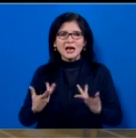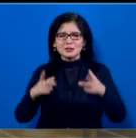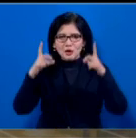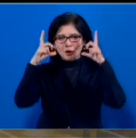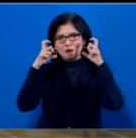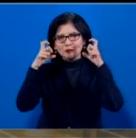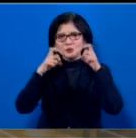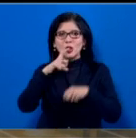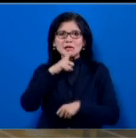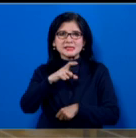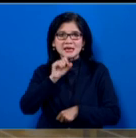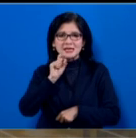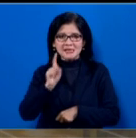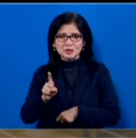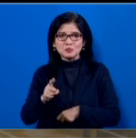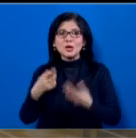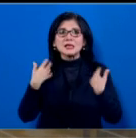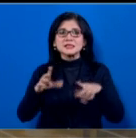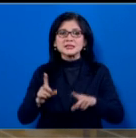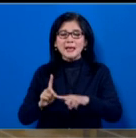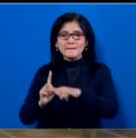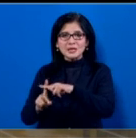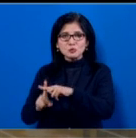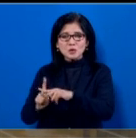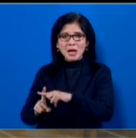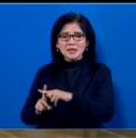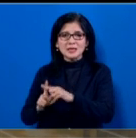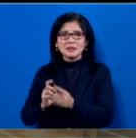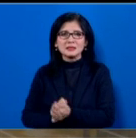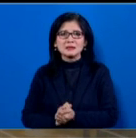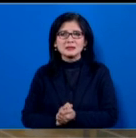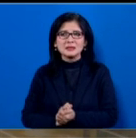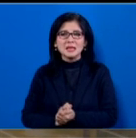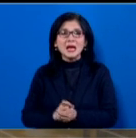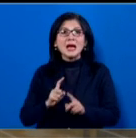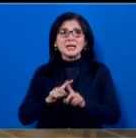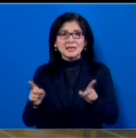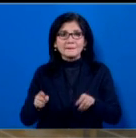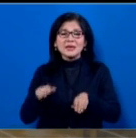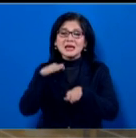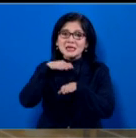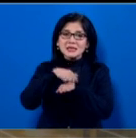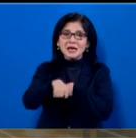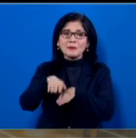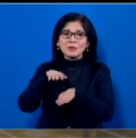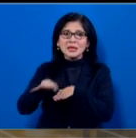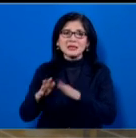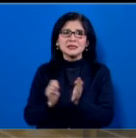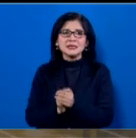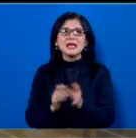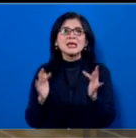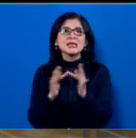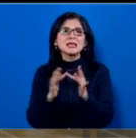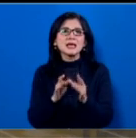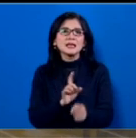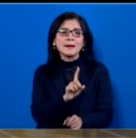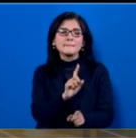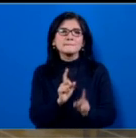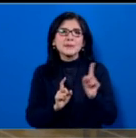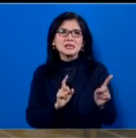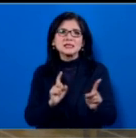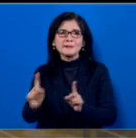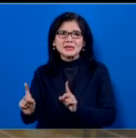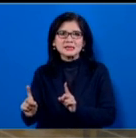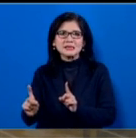C1-nya setelah penghitungan selesai. Tapi kemudian di-uploadnya itu di medsosnya masing-masing, atau mereka viralkan